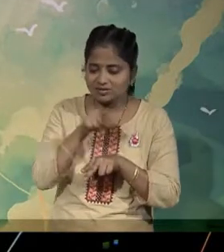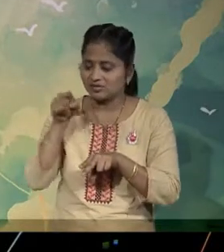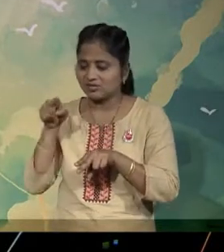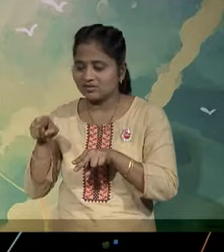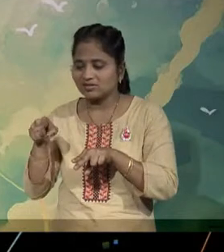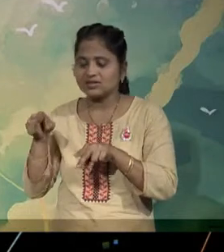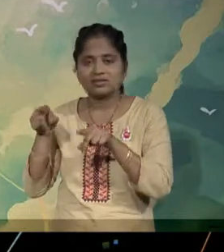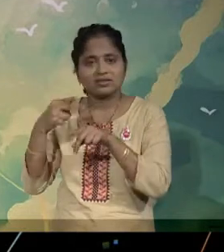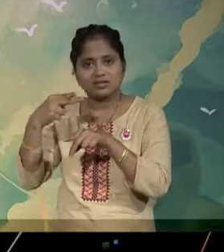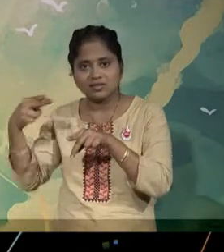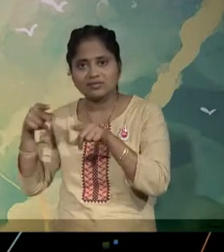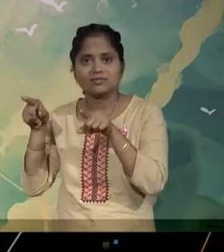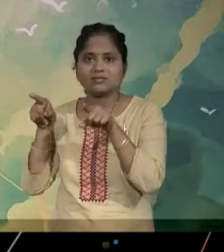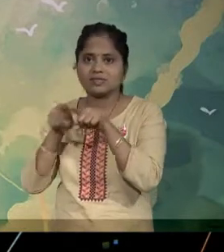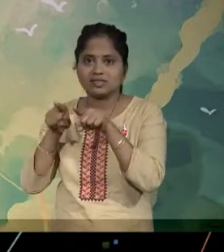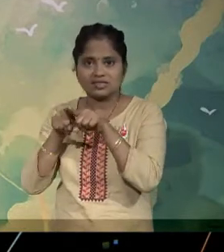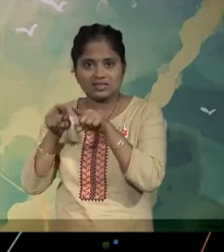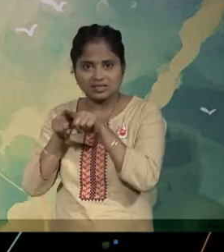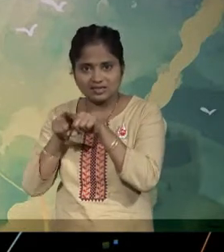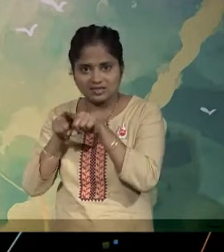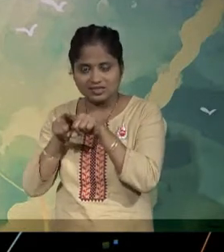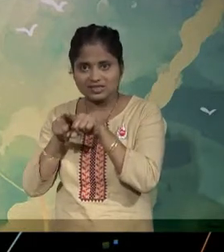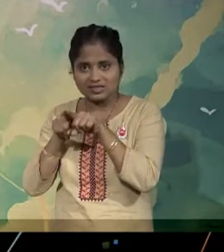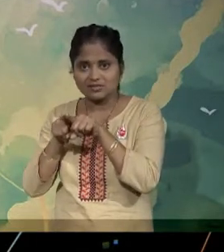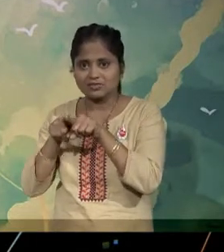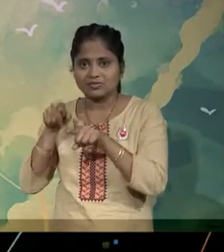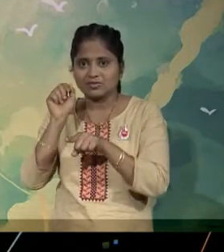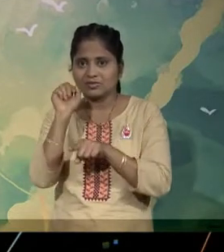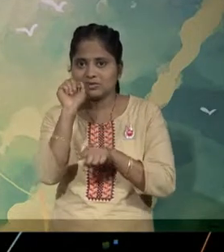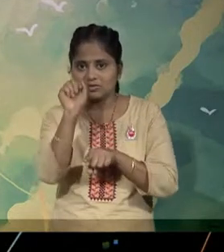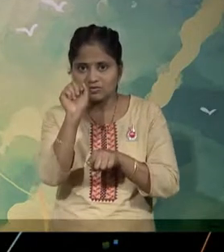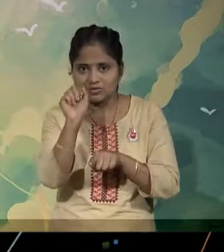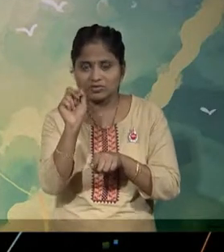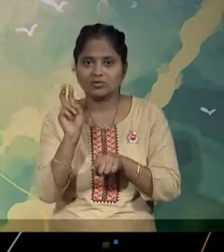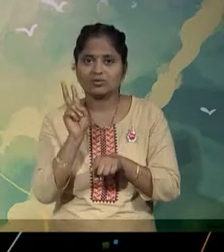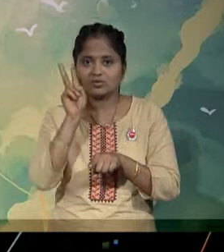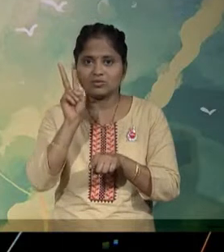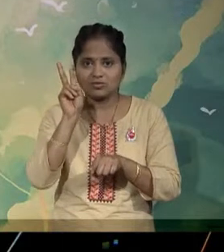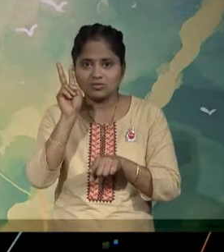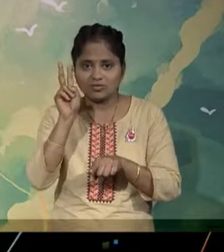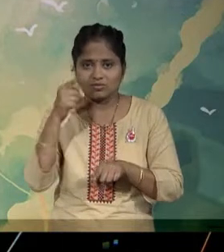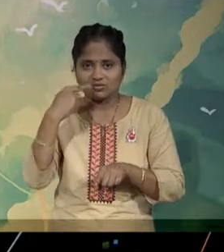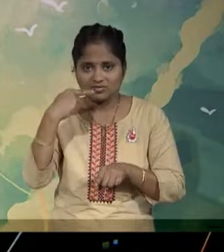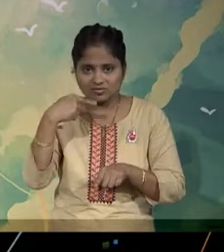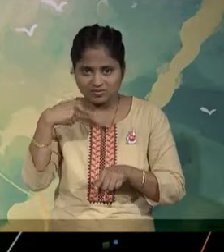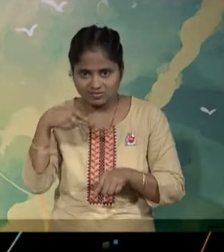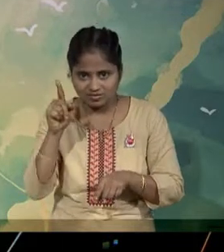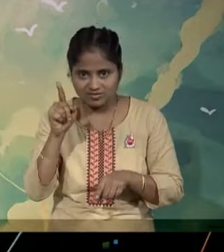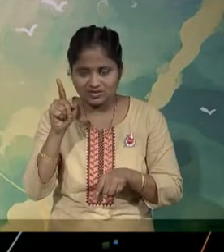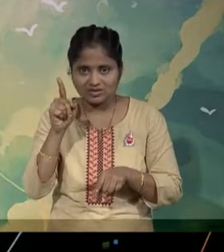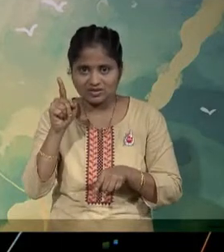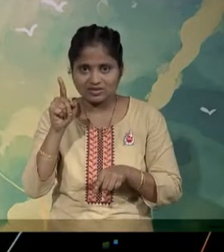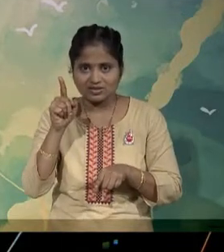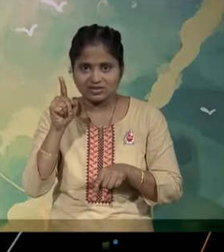ताचेर उमेदवाराचे नाव, नंबर आणि चिन्ह आसतले. हाचे वयल्यान कळटले की तुम्ही तुमचे